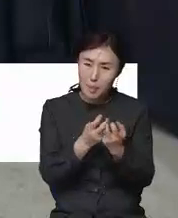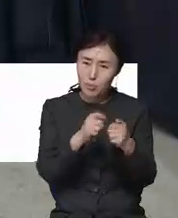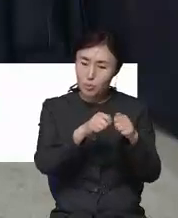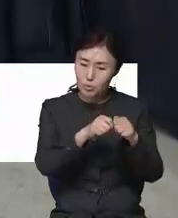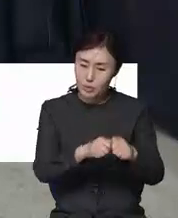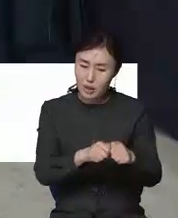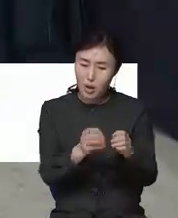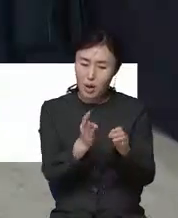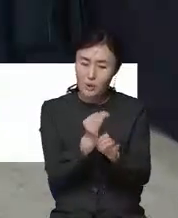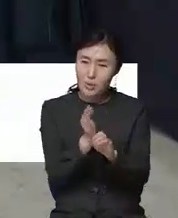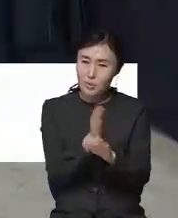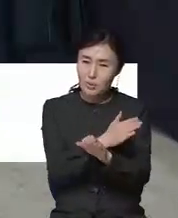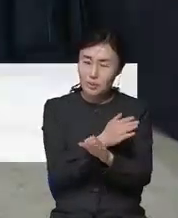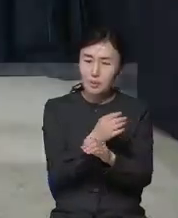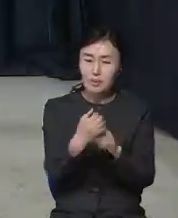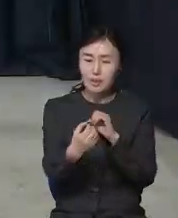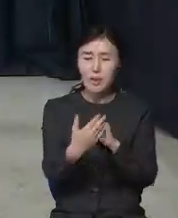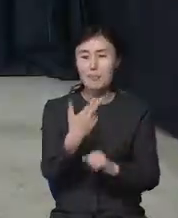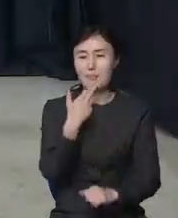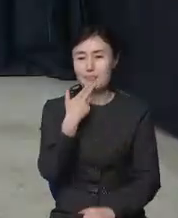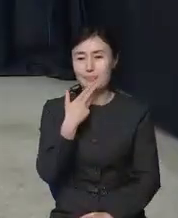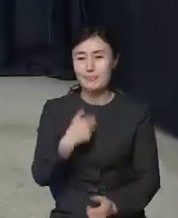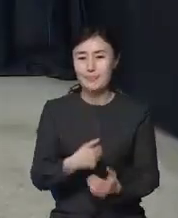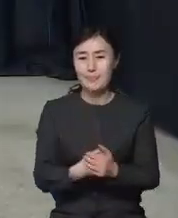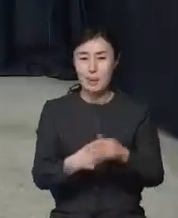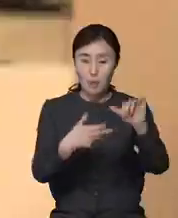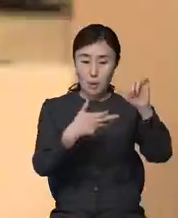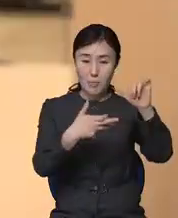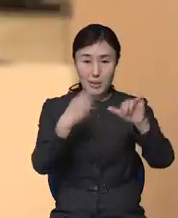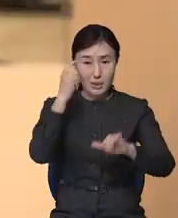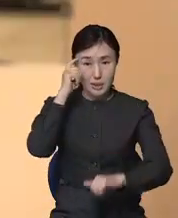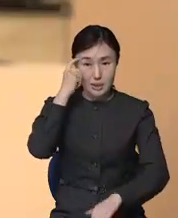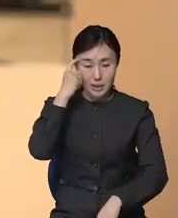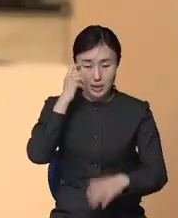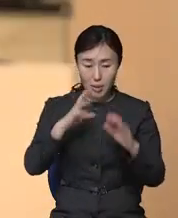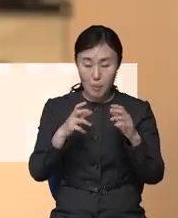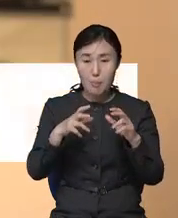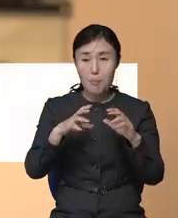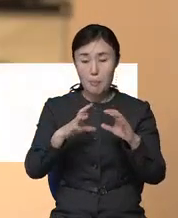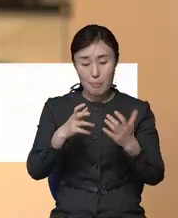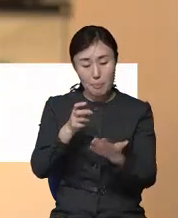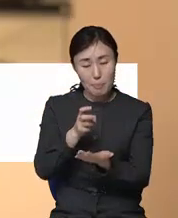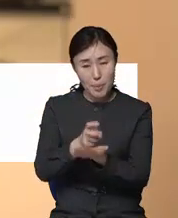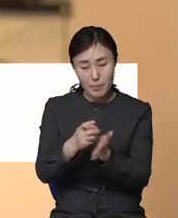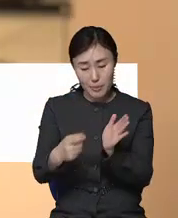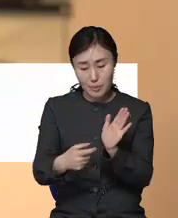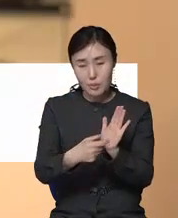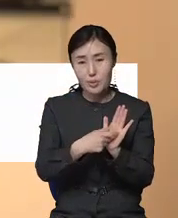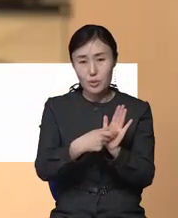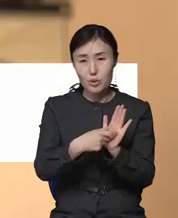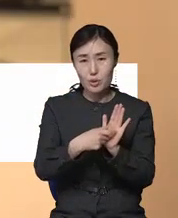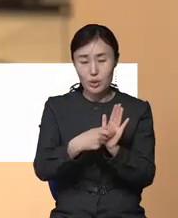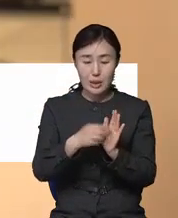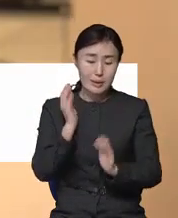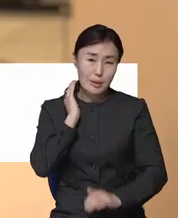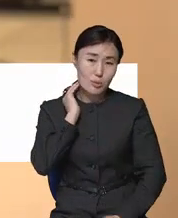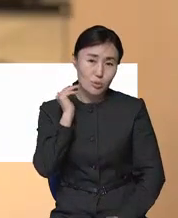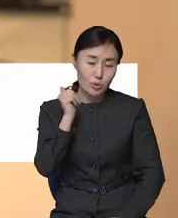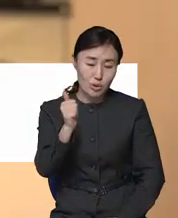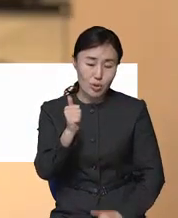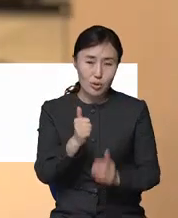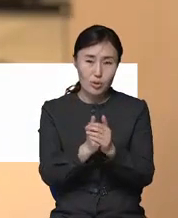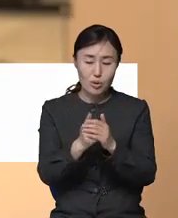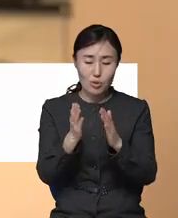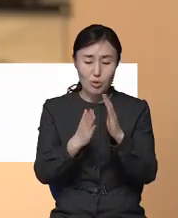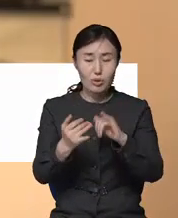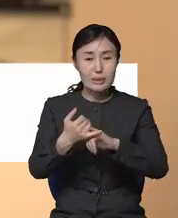시기에 대해서는 대답을 피했습니다. 5.18 정신을 헌법 전문에 담겠다고 하는 것은 대통령의 공약이기도 하고 우리